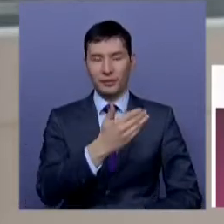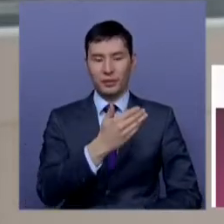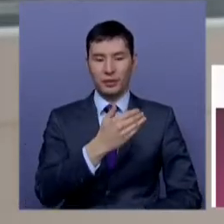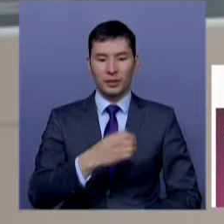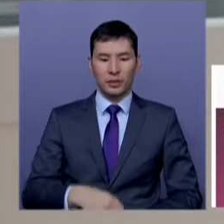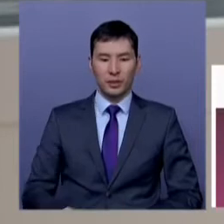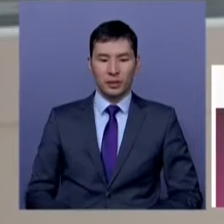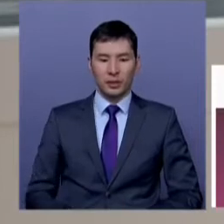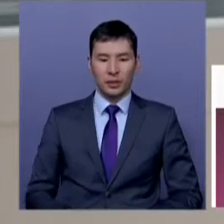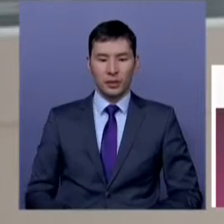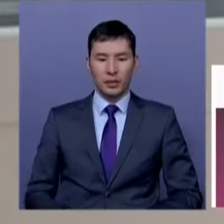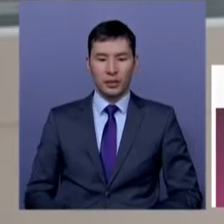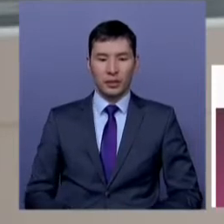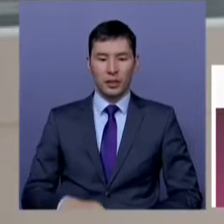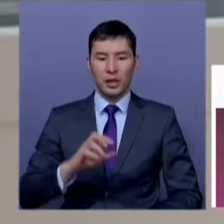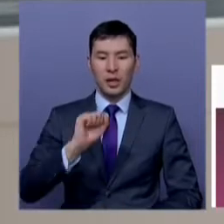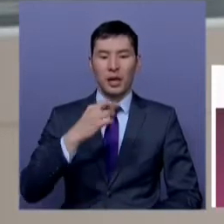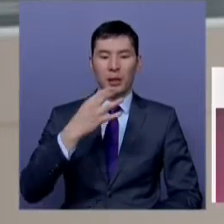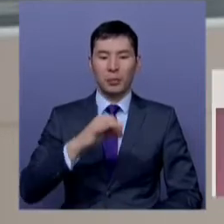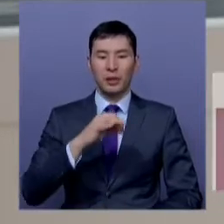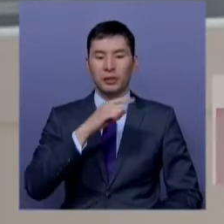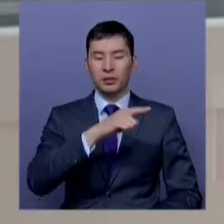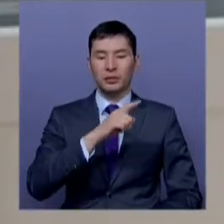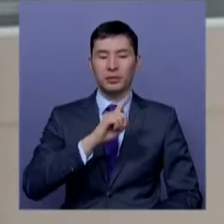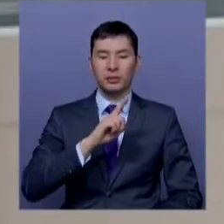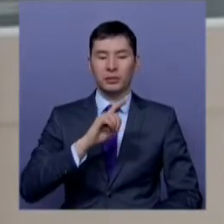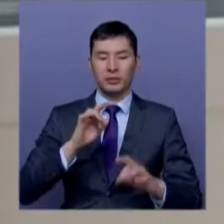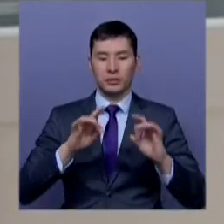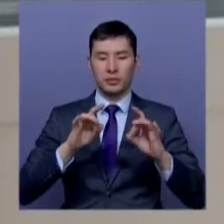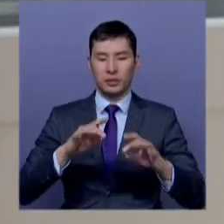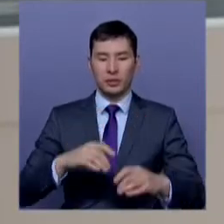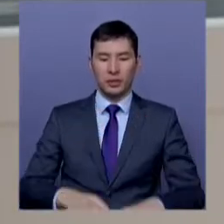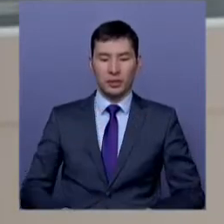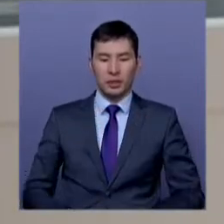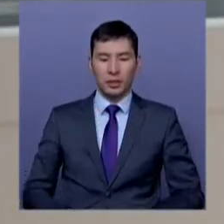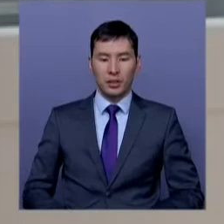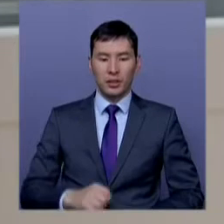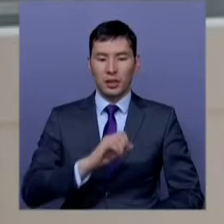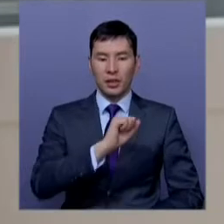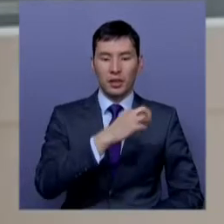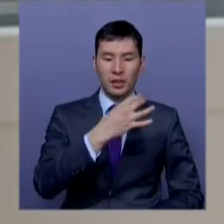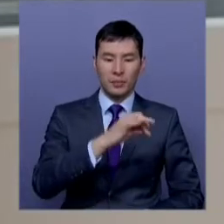жазып неған болса, Абай да сол кісілердің еңбектерін оқу арқылы бұл жерде Абай мен